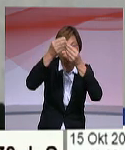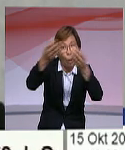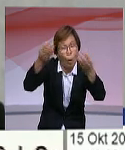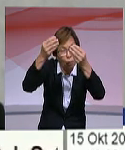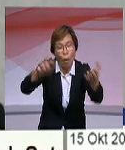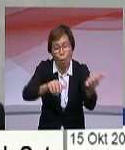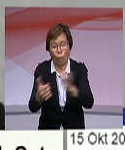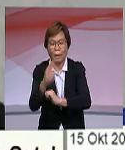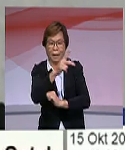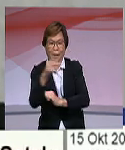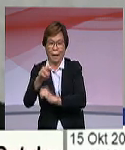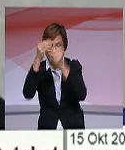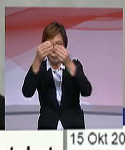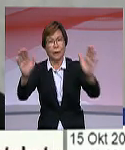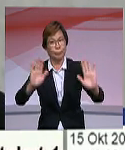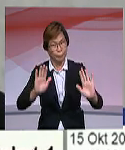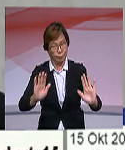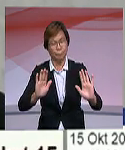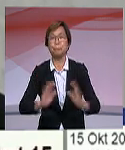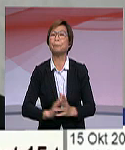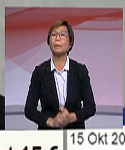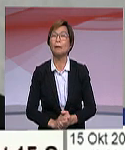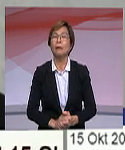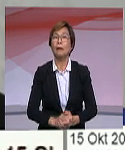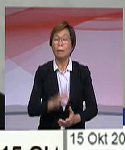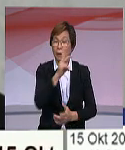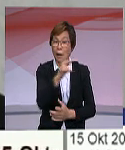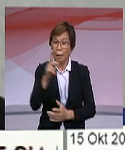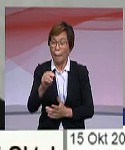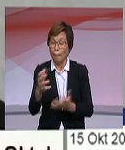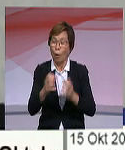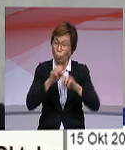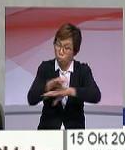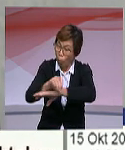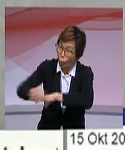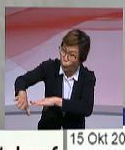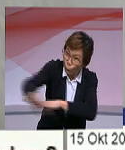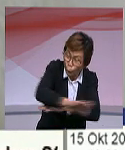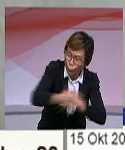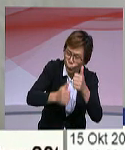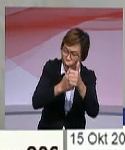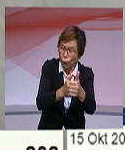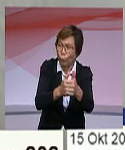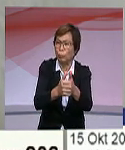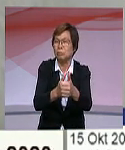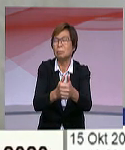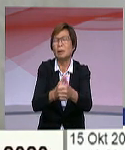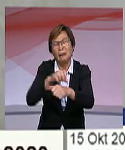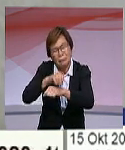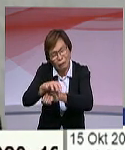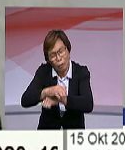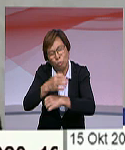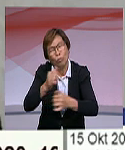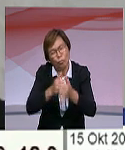semasa oleh Kementerian Kesihatan. Kementerian ingin menasihati orang ramai agar terus patuhi saranan serta